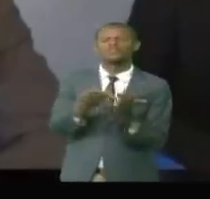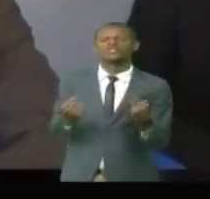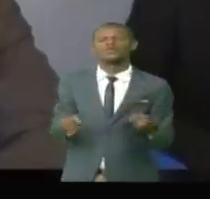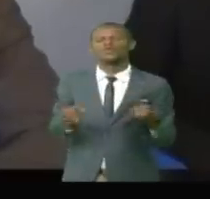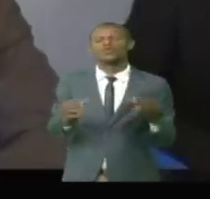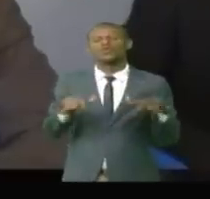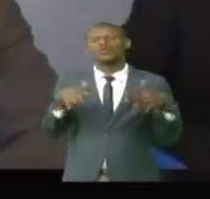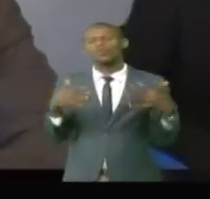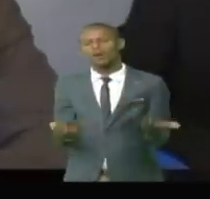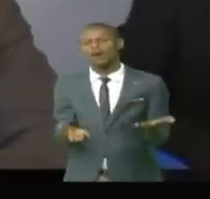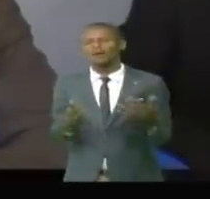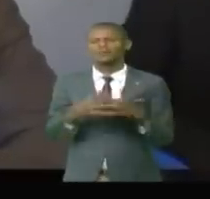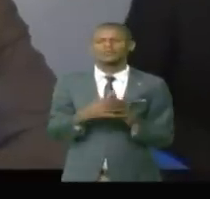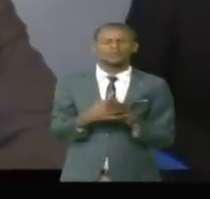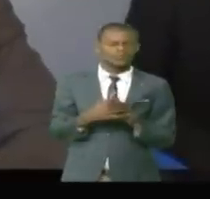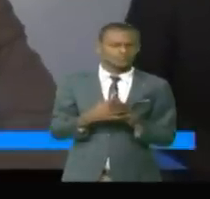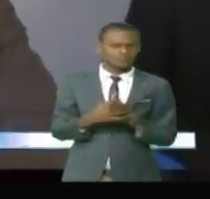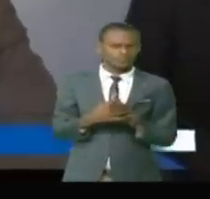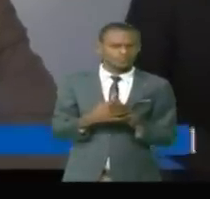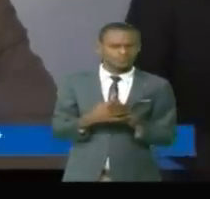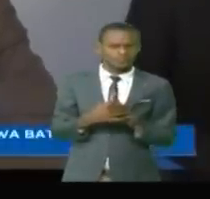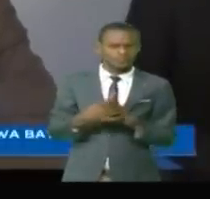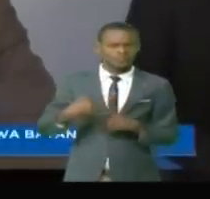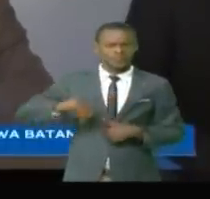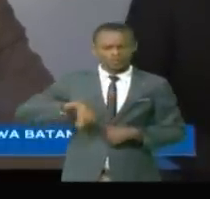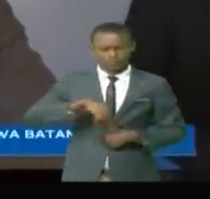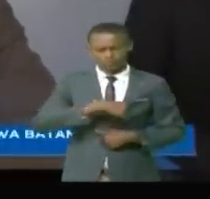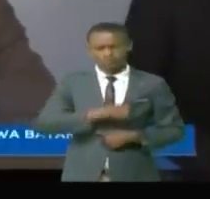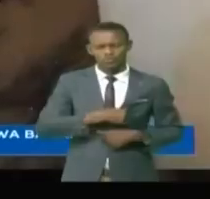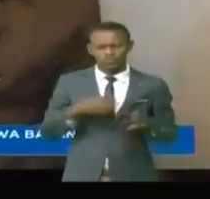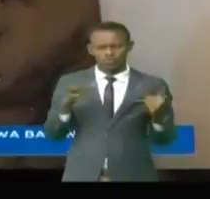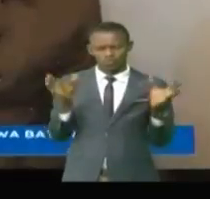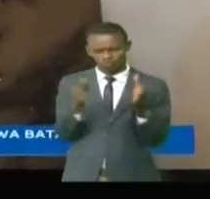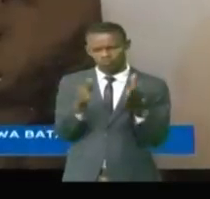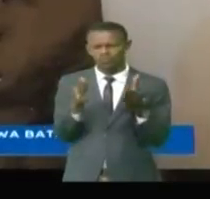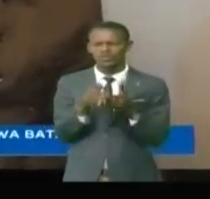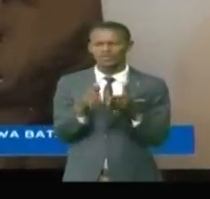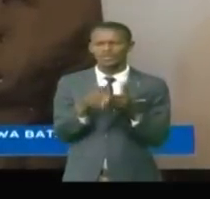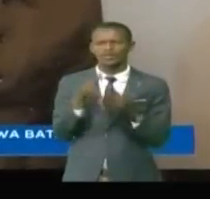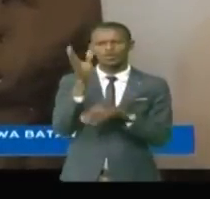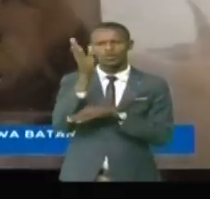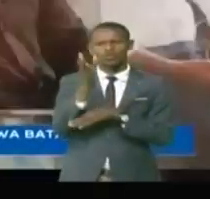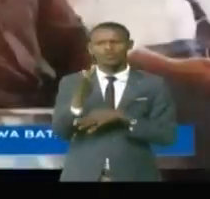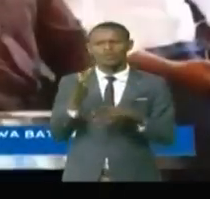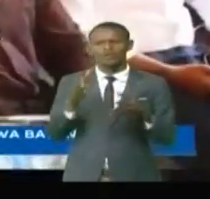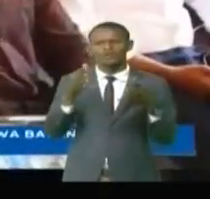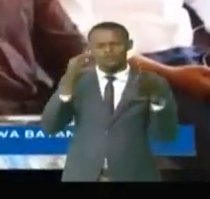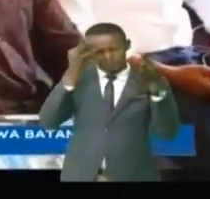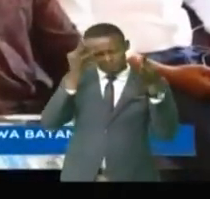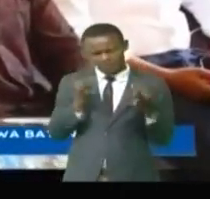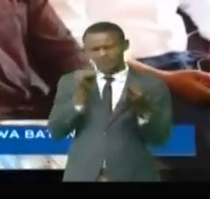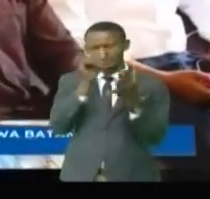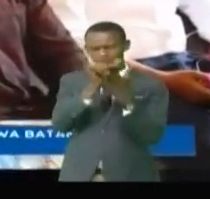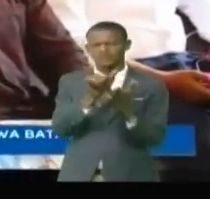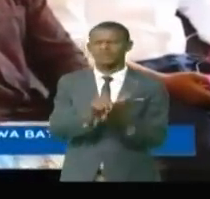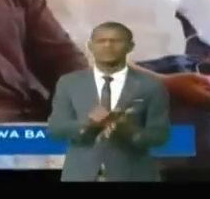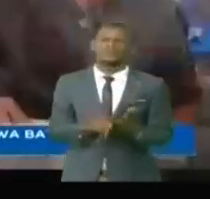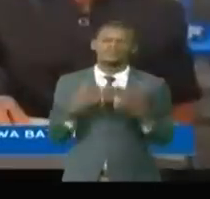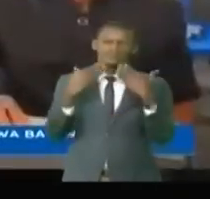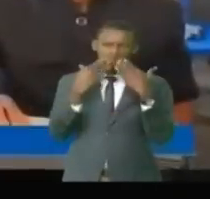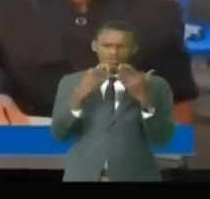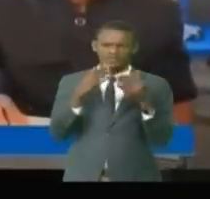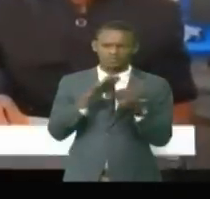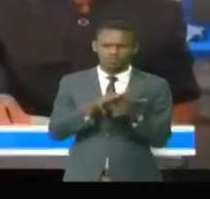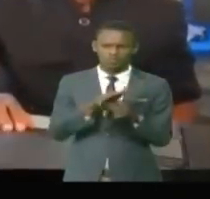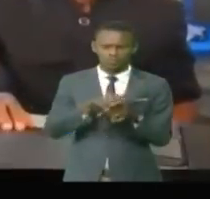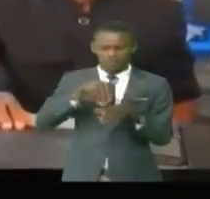budgétaires exercice 2024 dans la province du Kasaï. La salle polyvalente de l'hôpital général de Tshikapa a servi